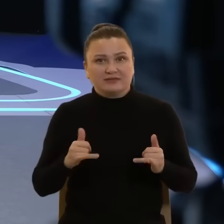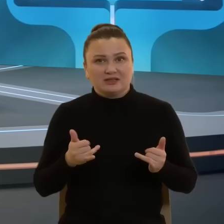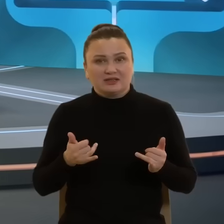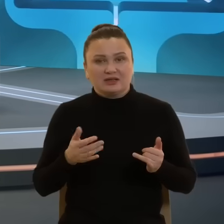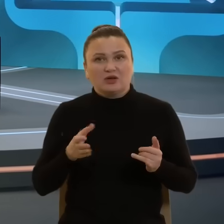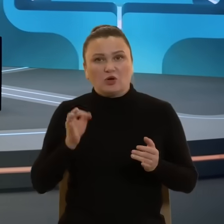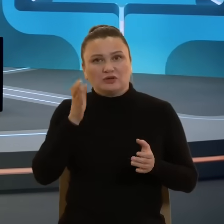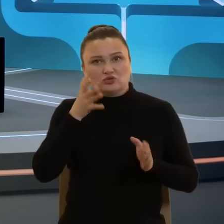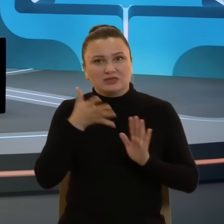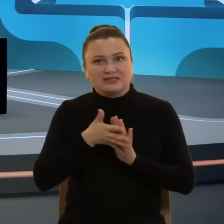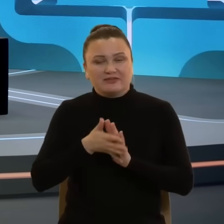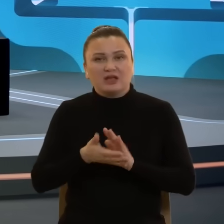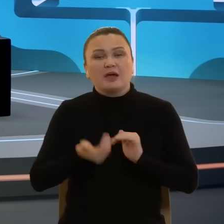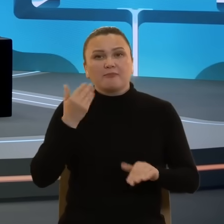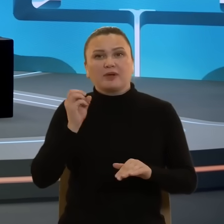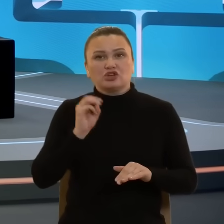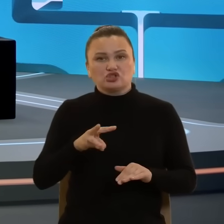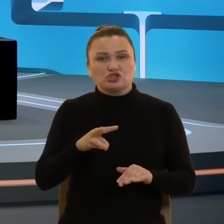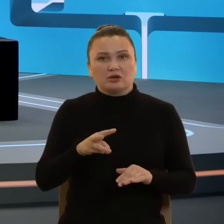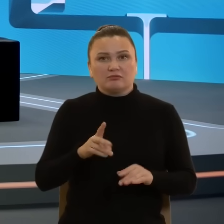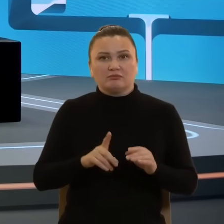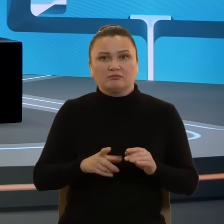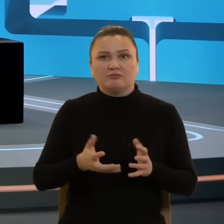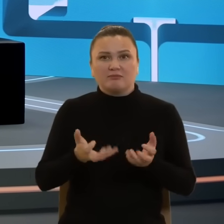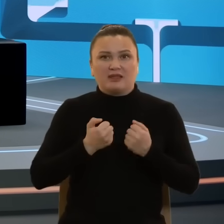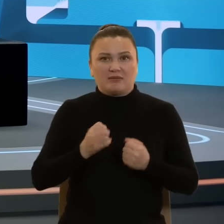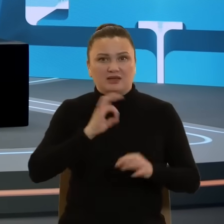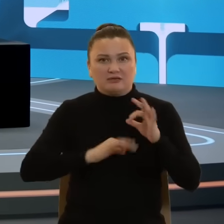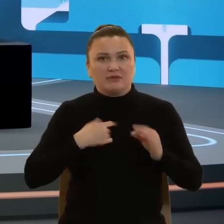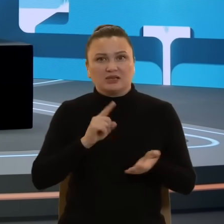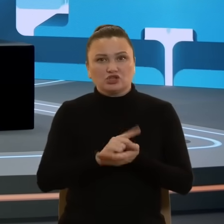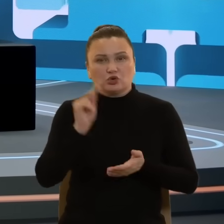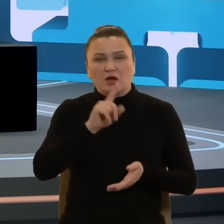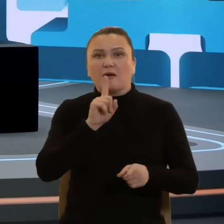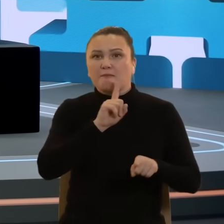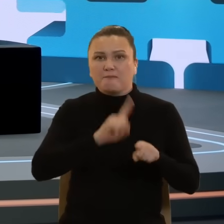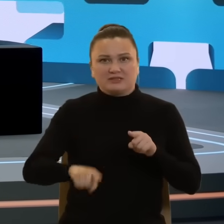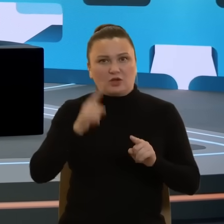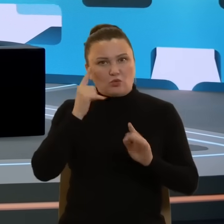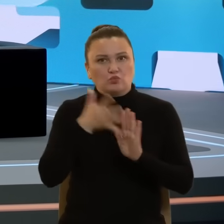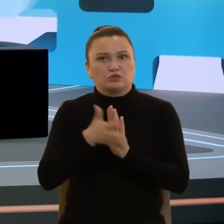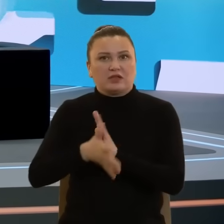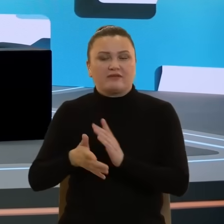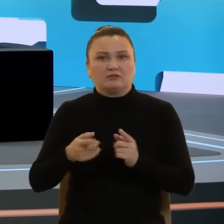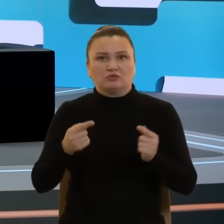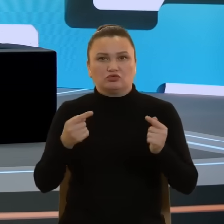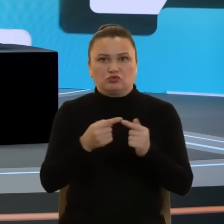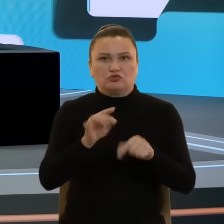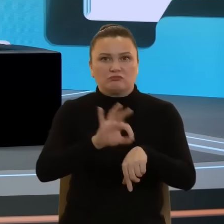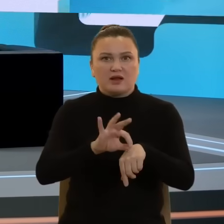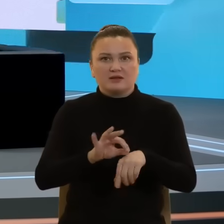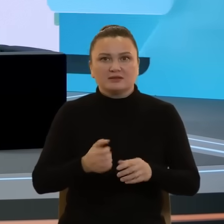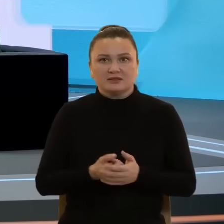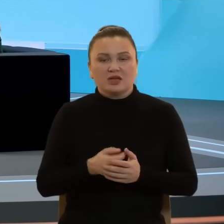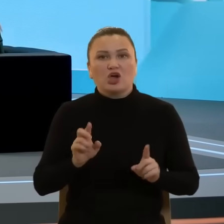исследований. Прежде чем применять препарат, мы должны научиться очень быстро идентифицировать, то есть устанавливать этиологию инфекции